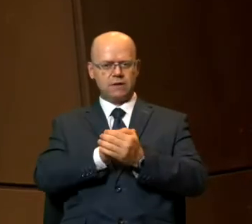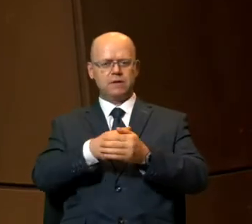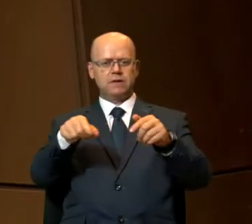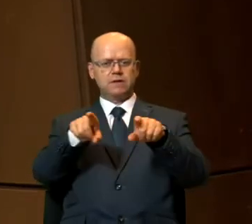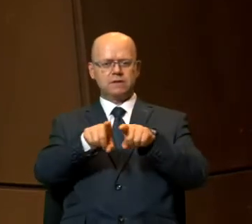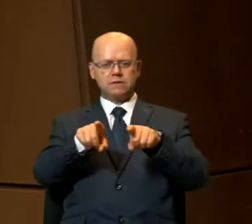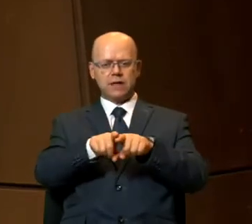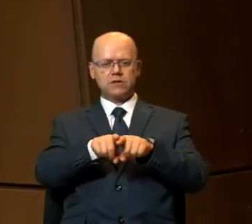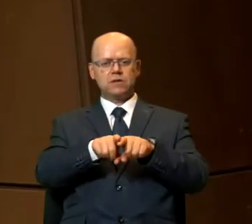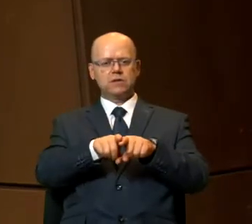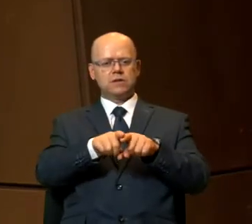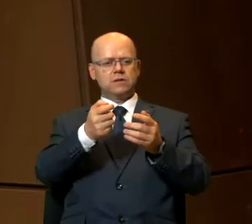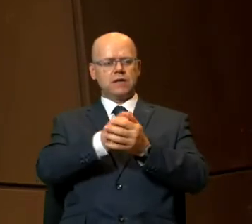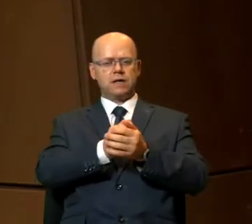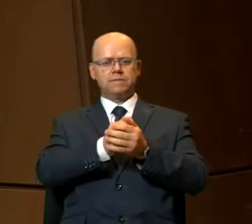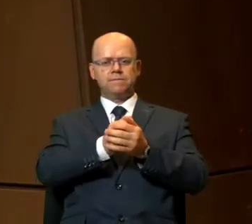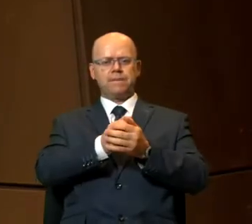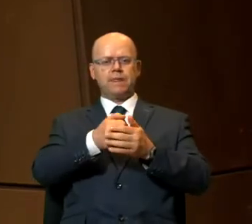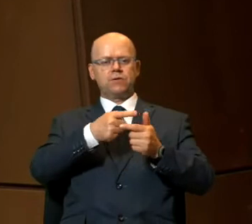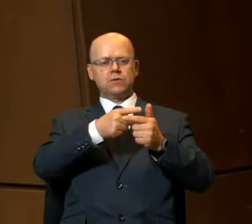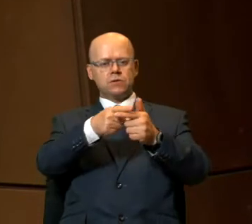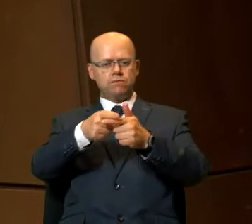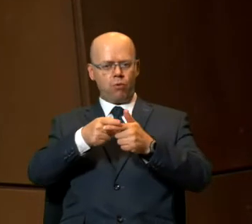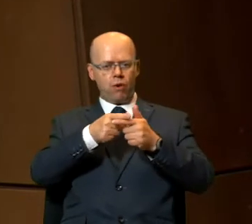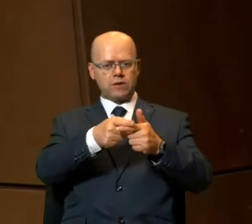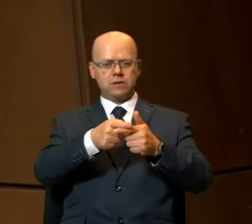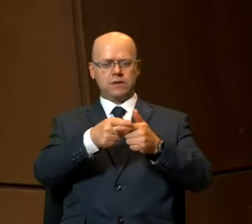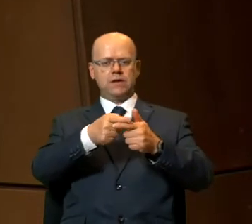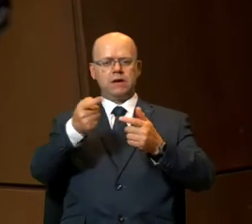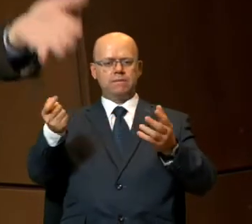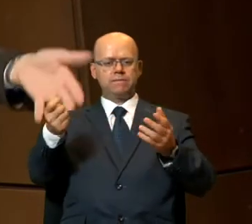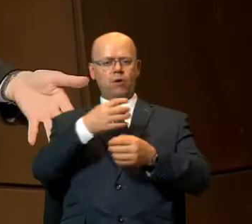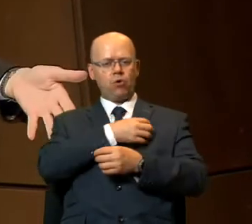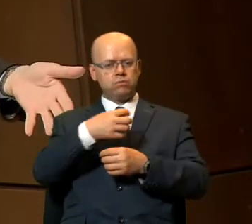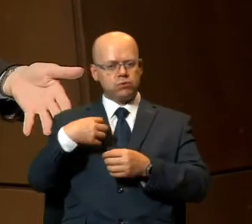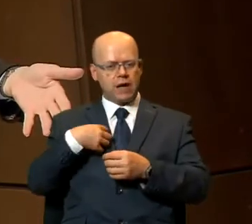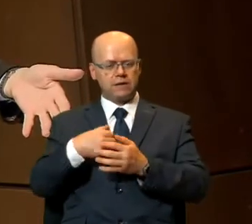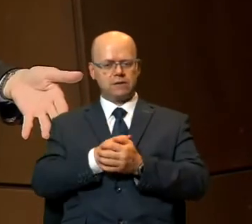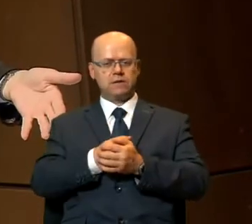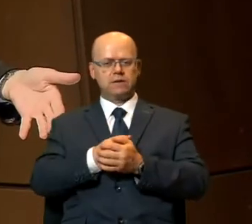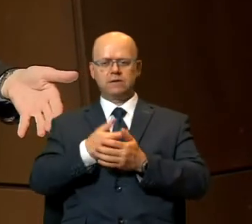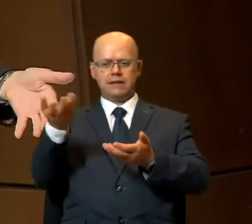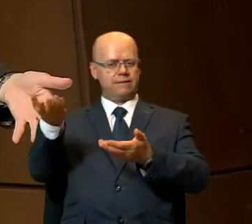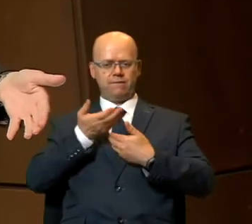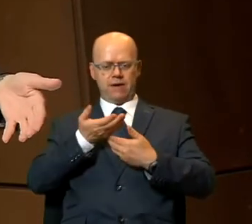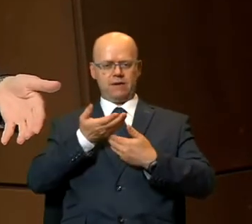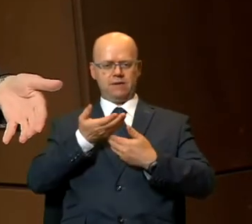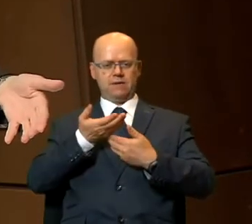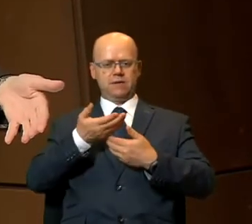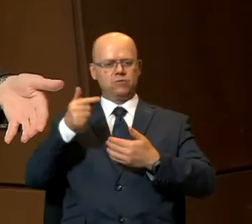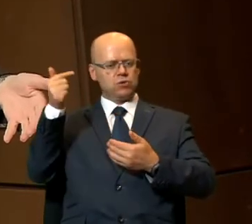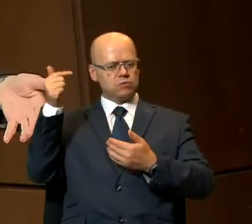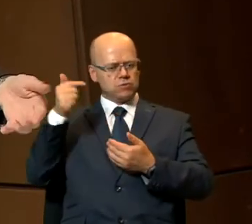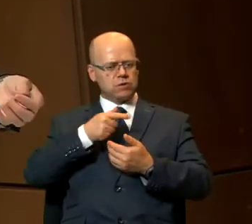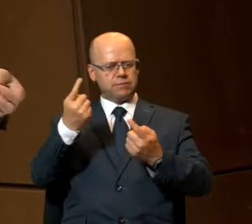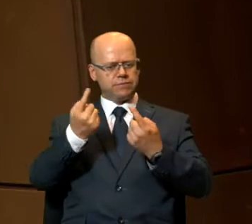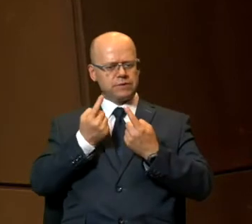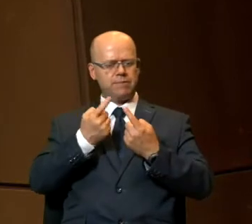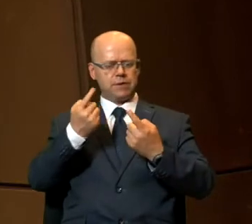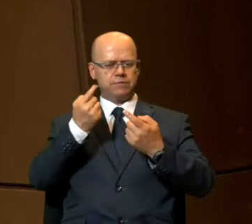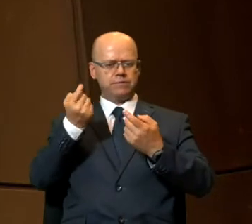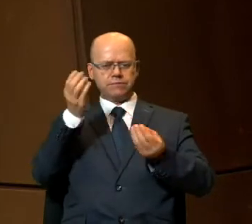struktur gospodarczych i także społecznych. Nie są one nam dane, są one kształtowane. Instytucje takie jak te nie